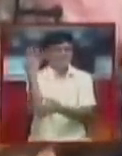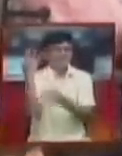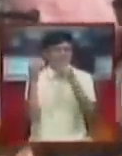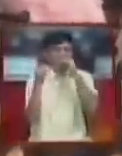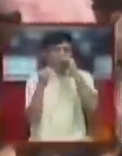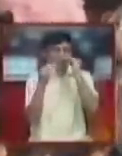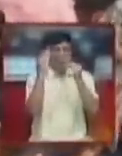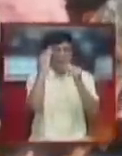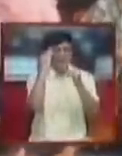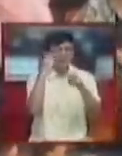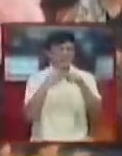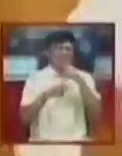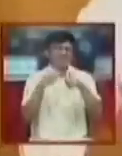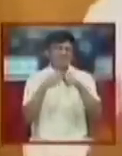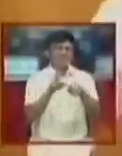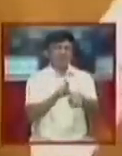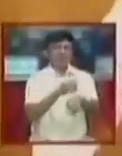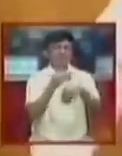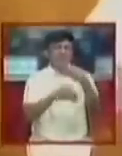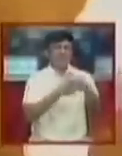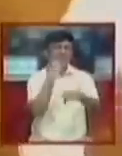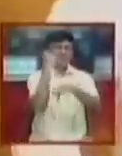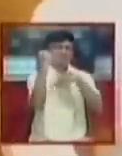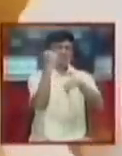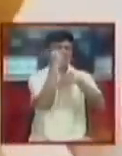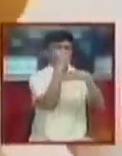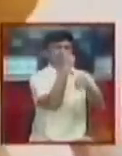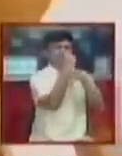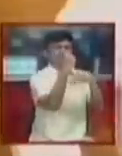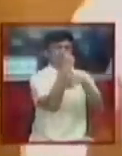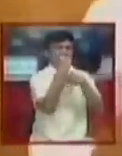Matagal na po ang problema ng illegal logging. Mula nga po nang